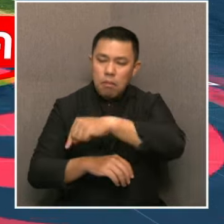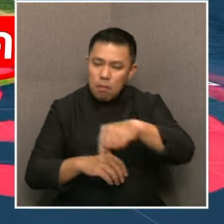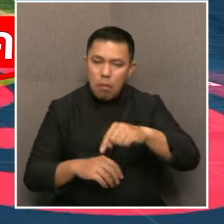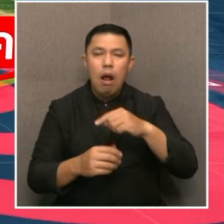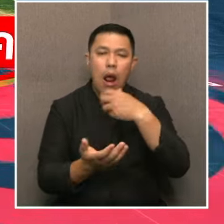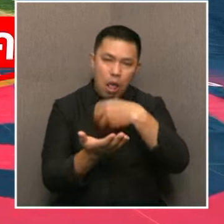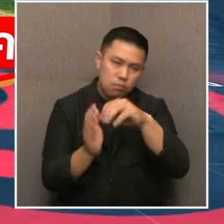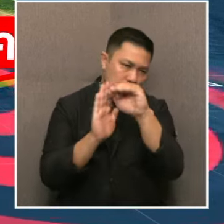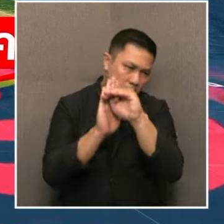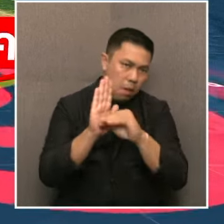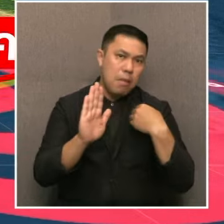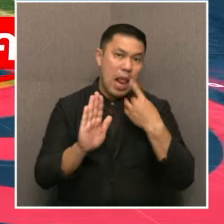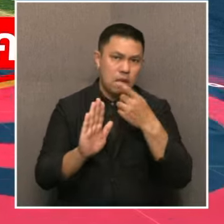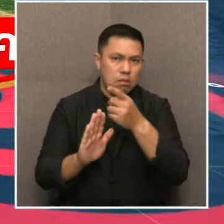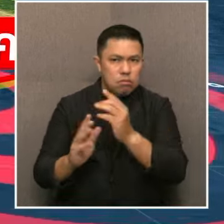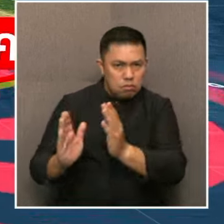ไว้